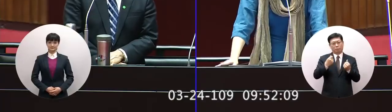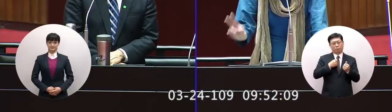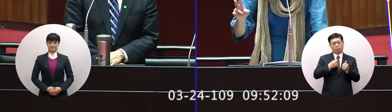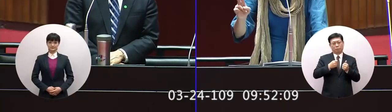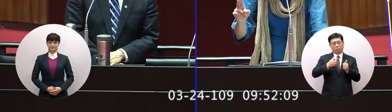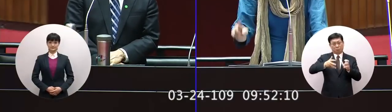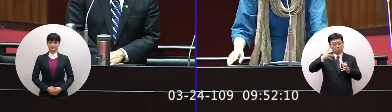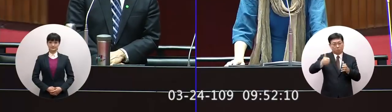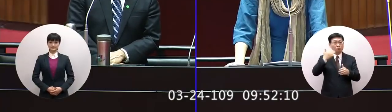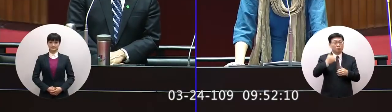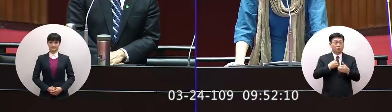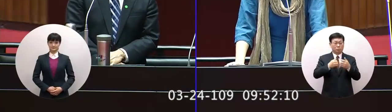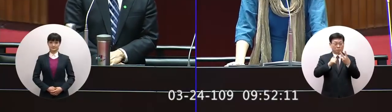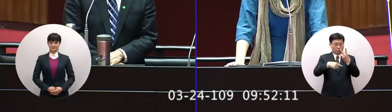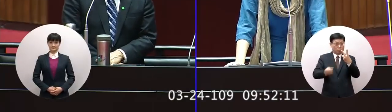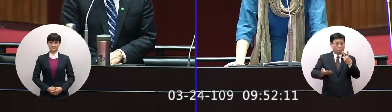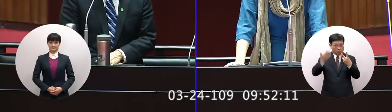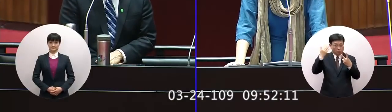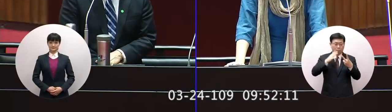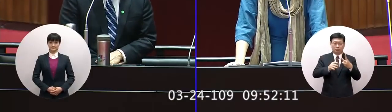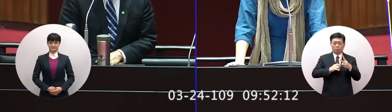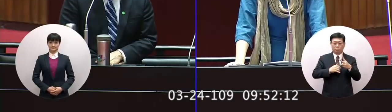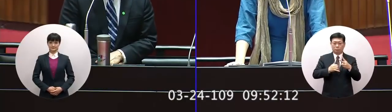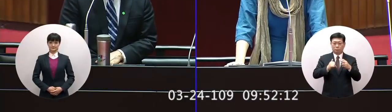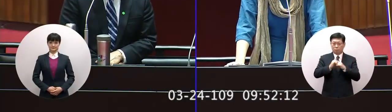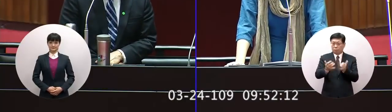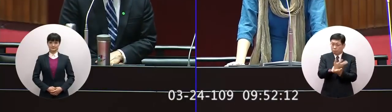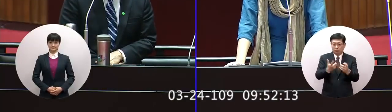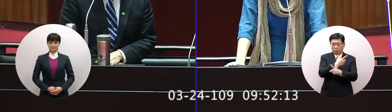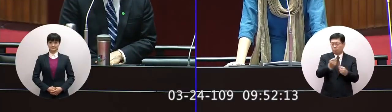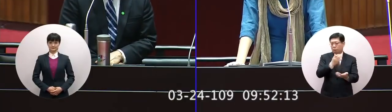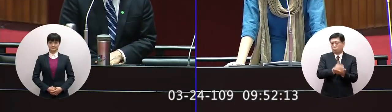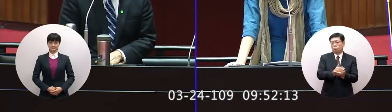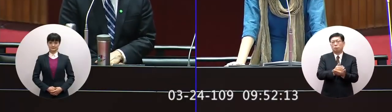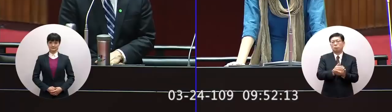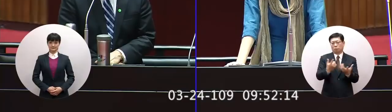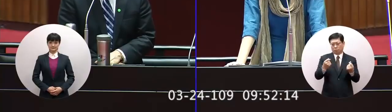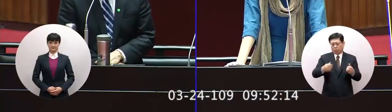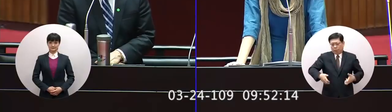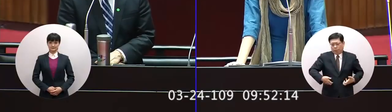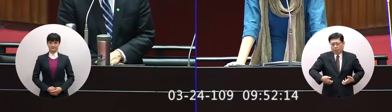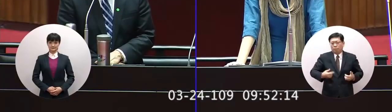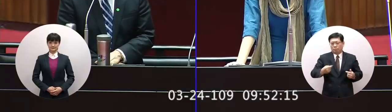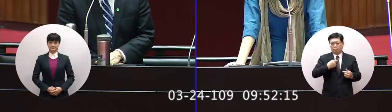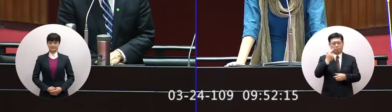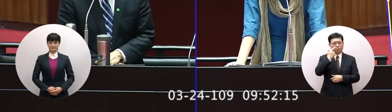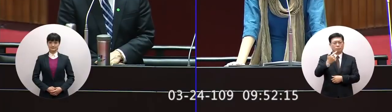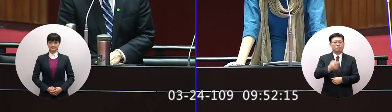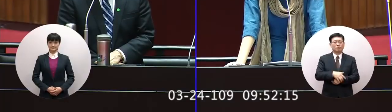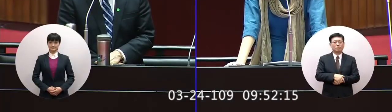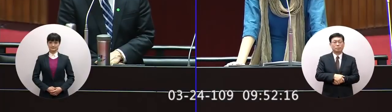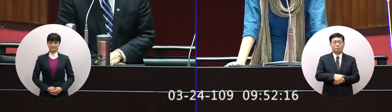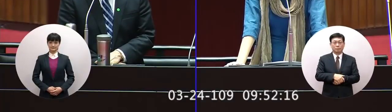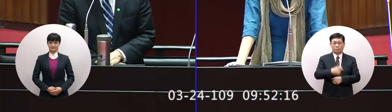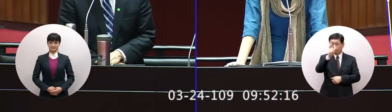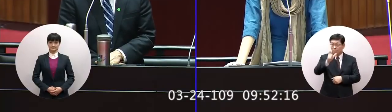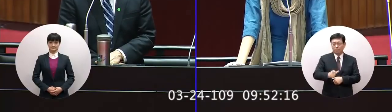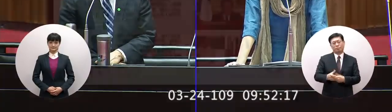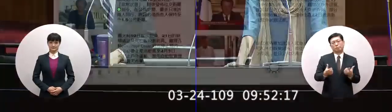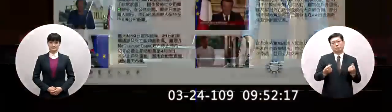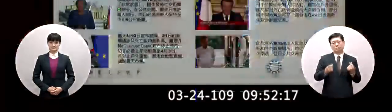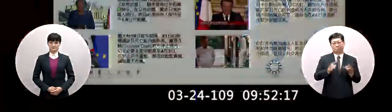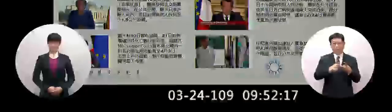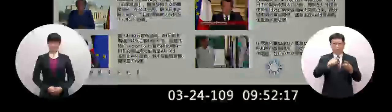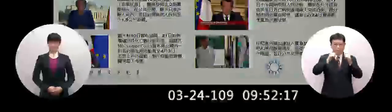讲到说，2个人以上的社交活动通通都禁止了，也是进入了这个非常状态。意大利不用